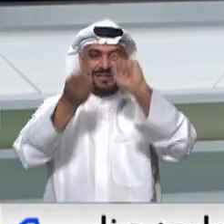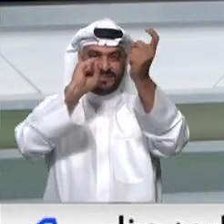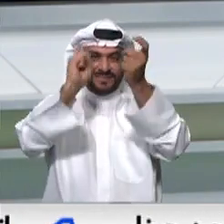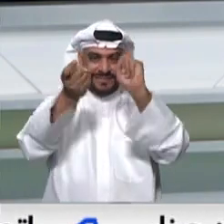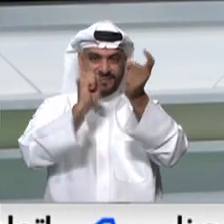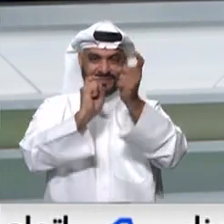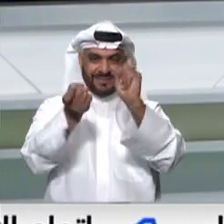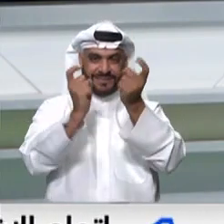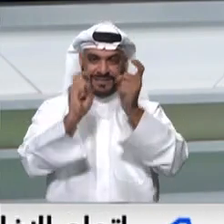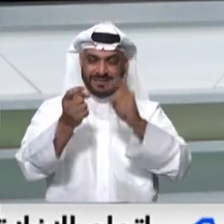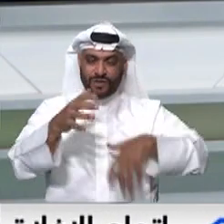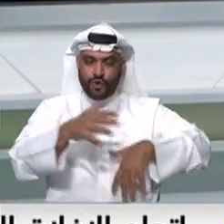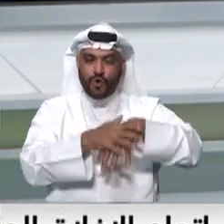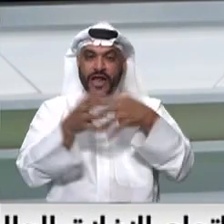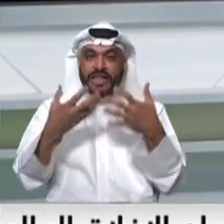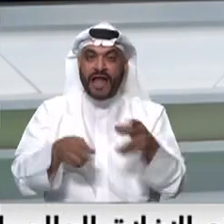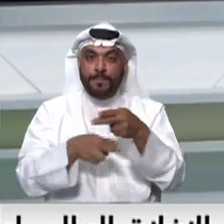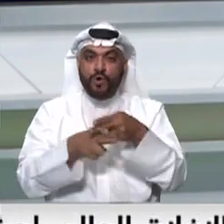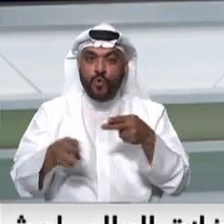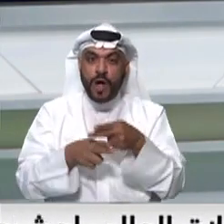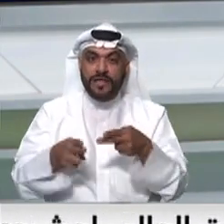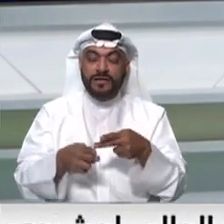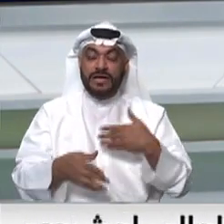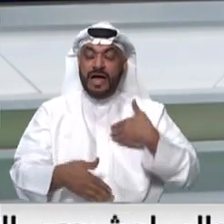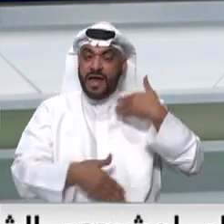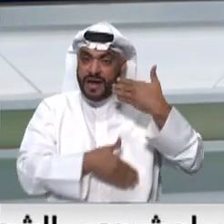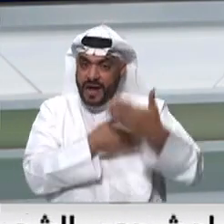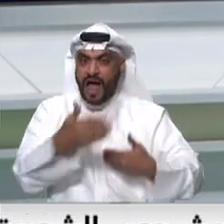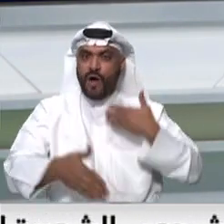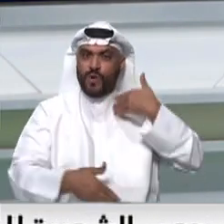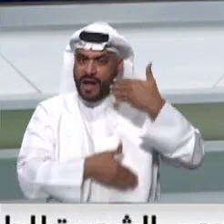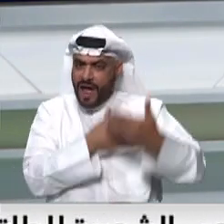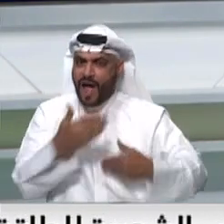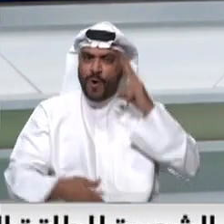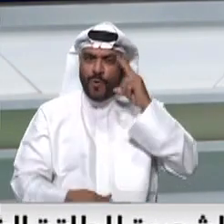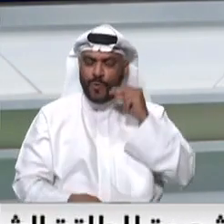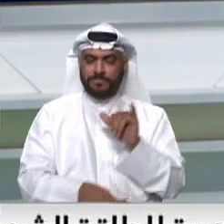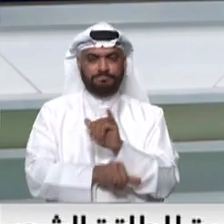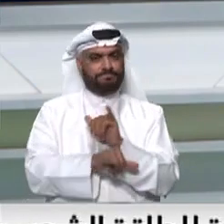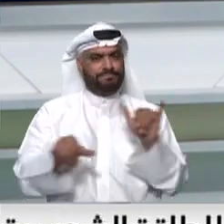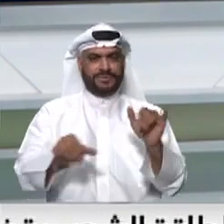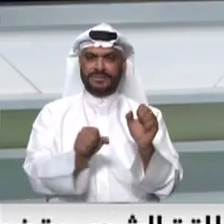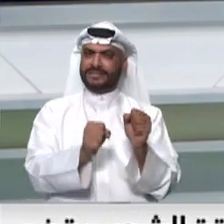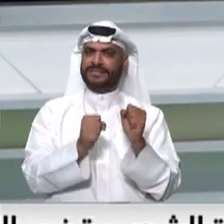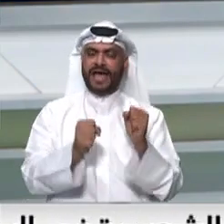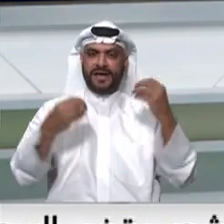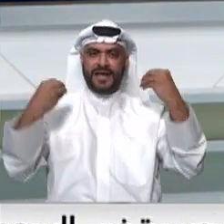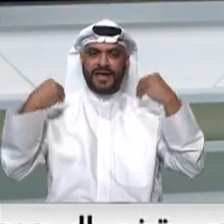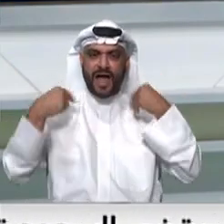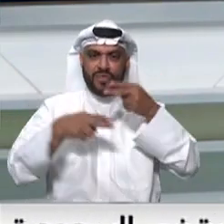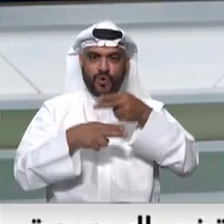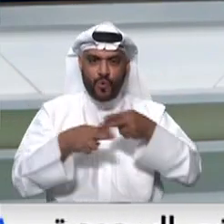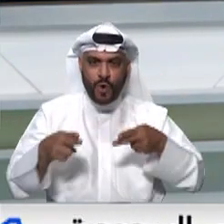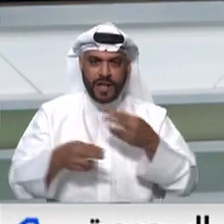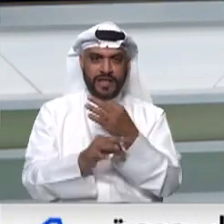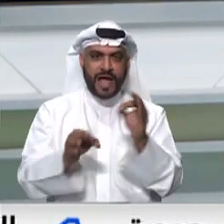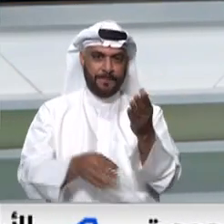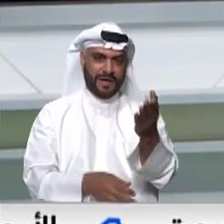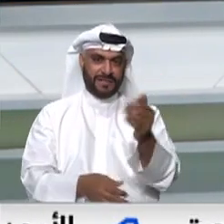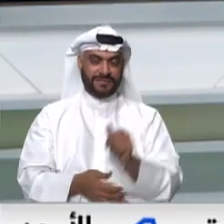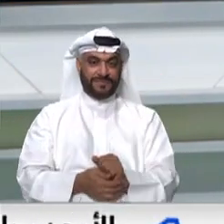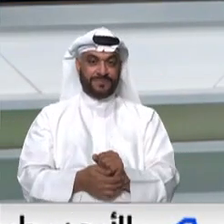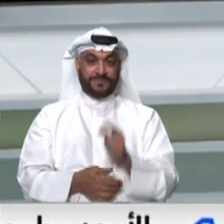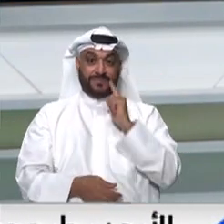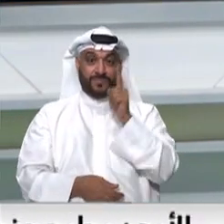وعملها في تسخير كل إمكانياتها المتاحة عبر قطاعاتها المعنية لخدمة الرياضة الكويتية والرياضيين بشكل عام،